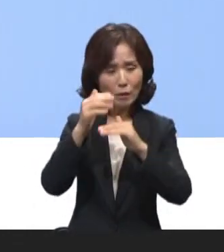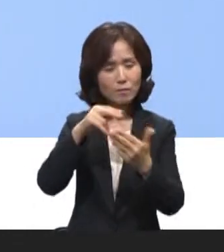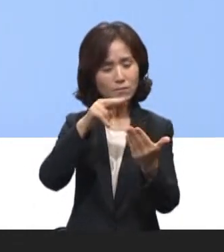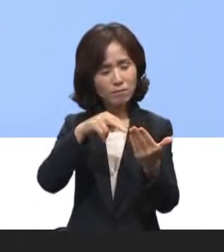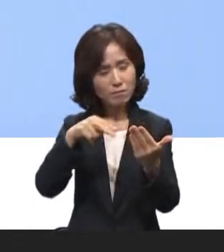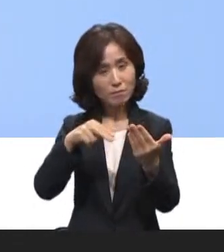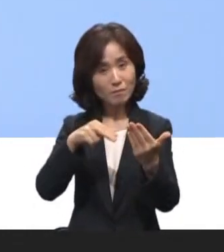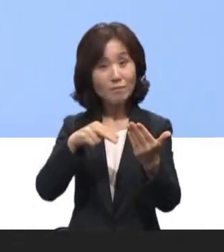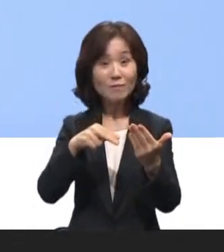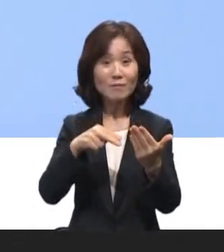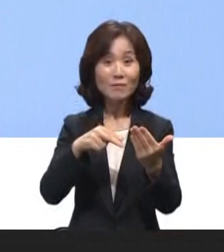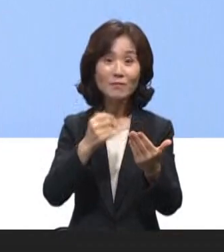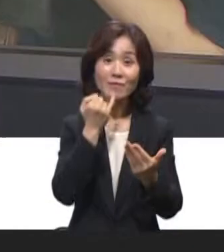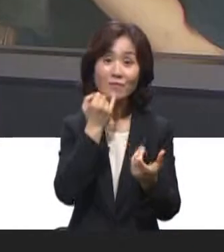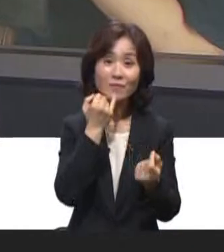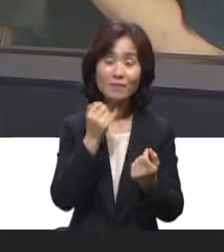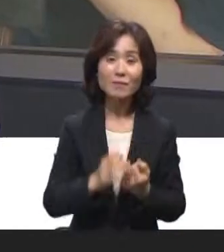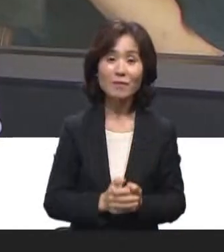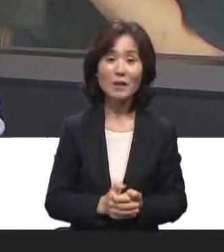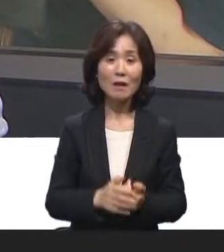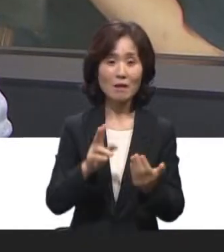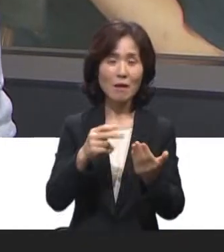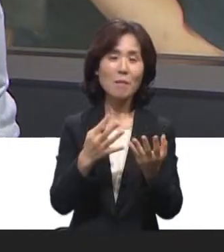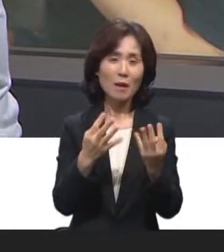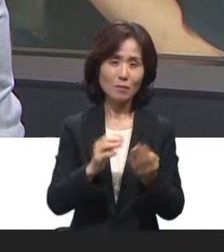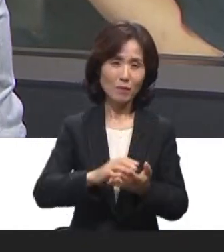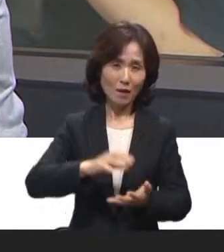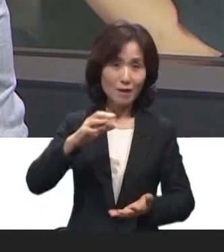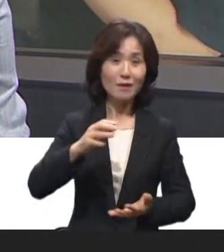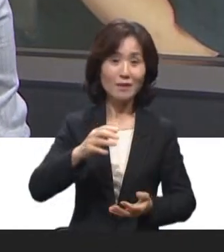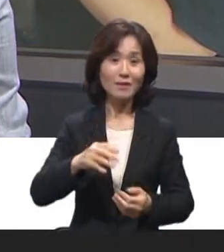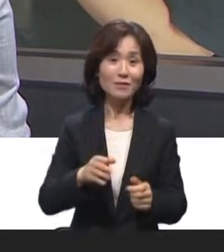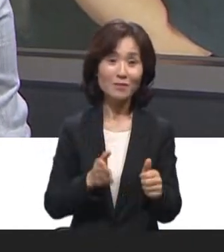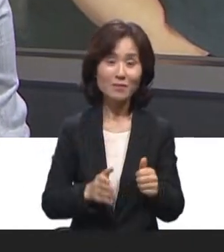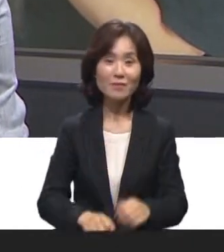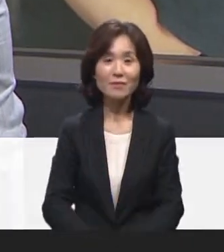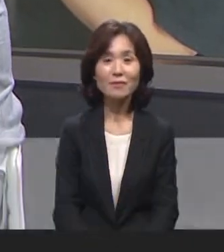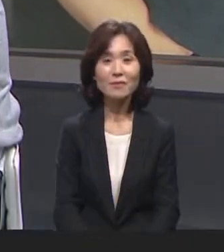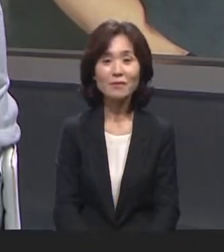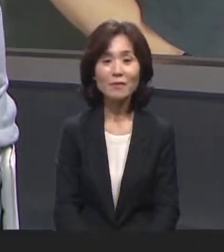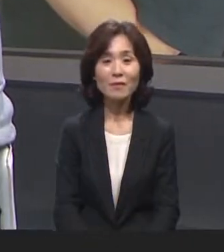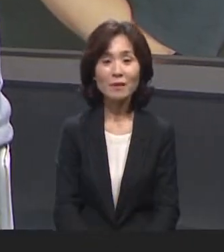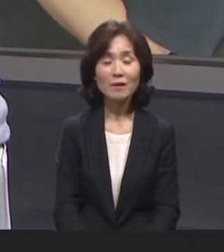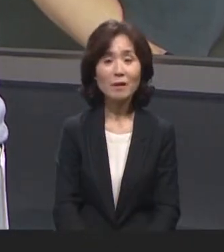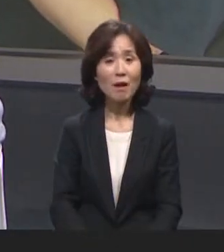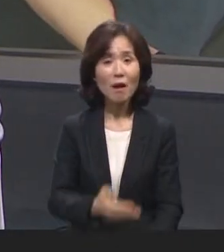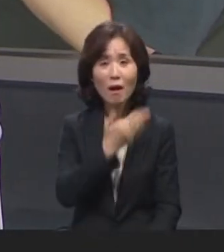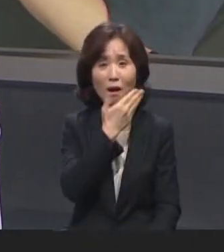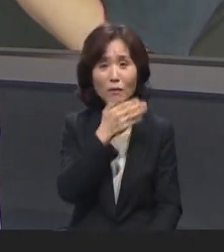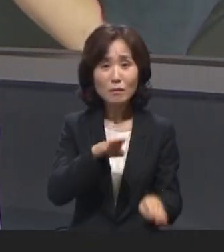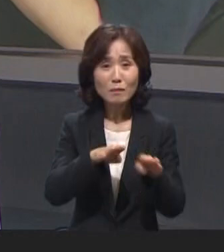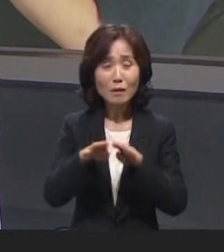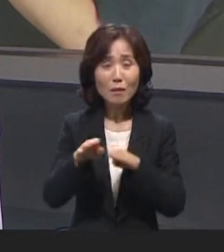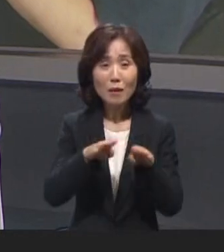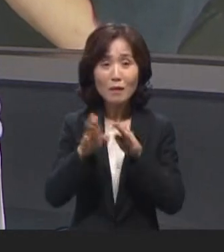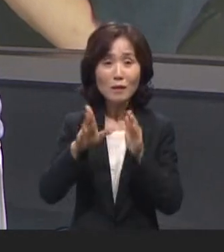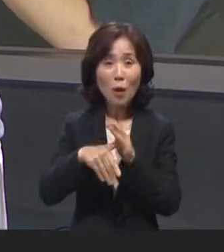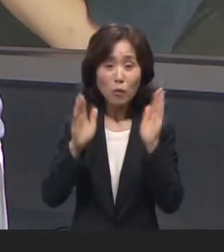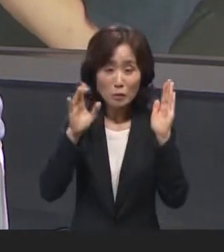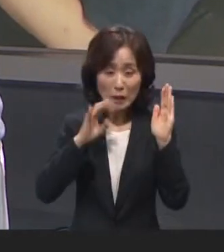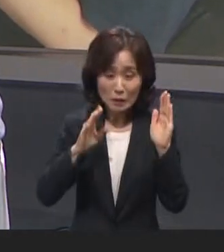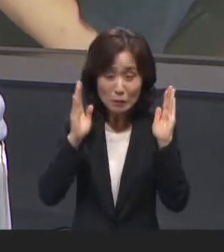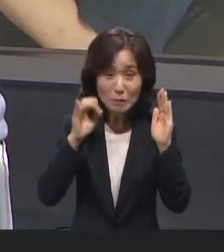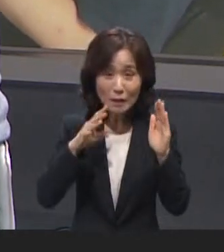권장해 주고 싶습니다 4 독서를 최대한 좀 많이 하셨습니다 예 알겠습니다 그렇다고 약간 방아 공부만 할 순 없을 텐데 뭐 취미